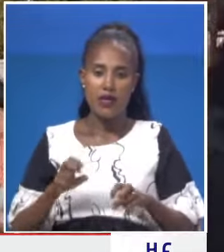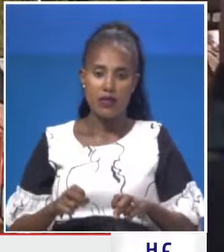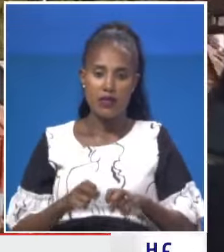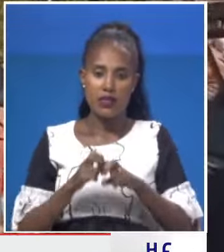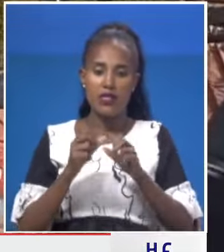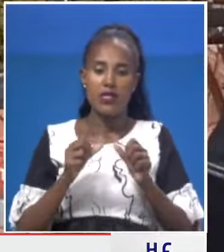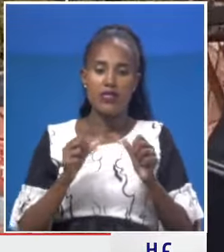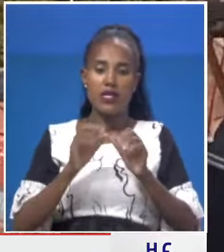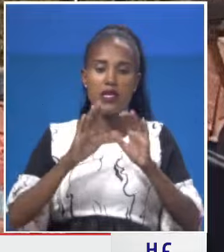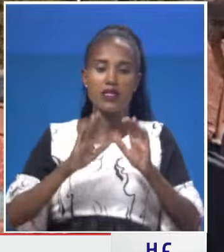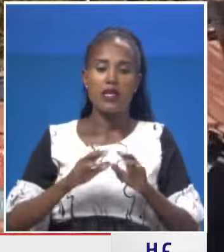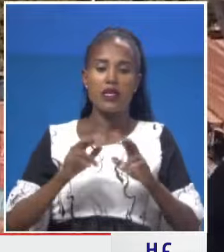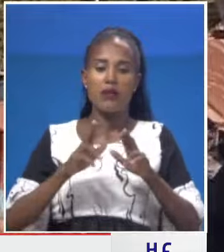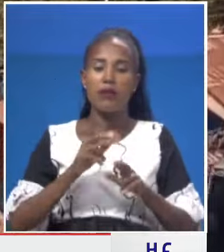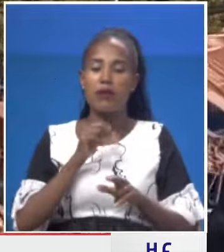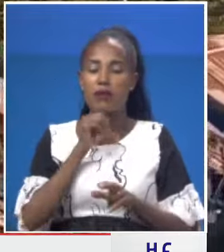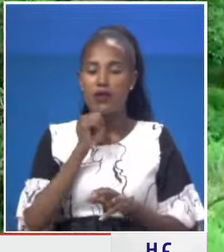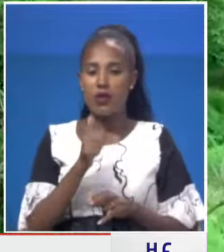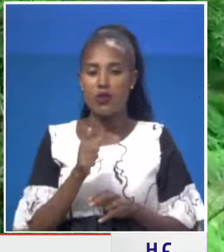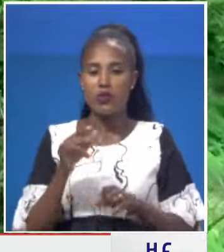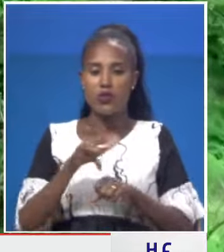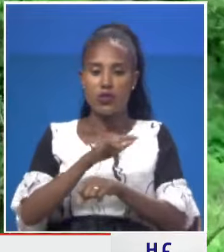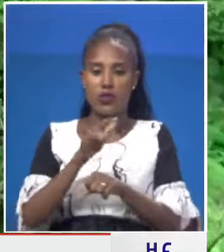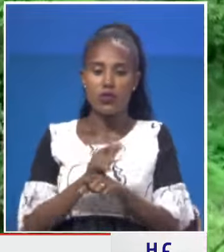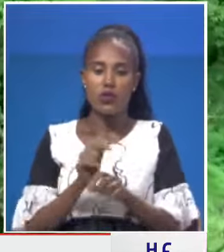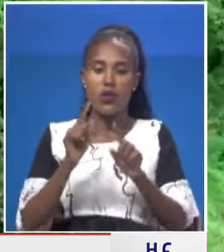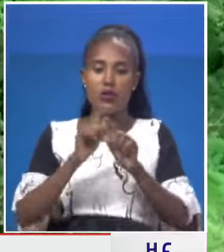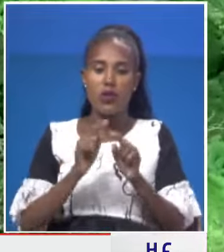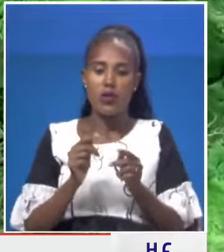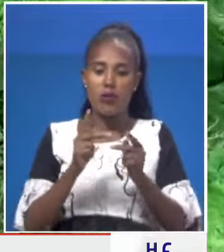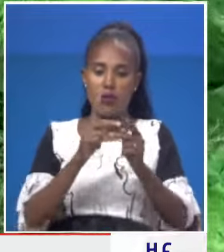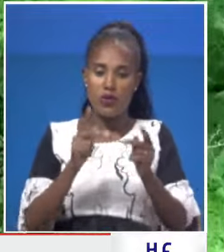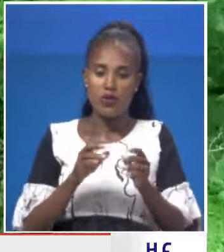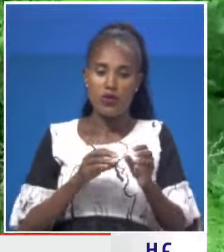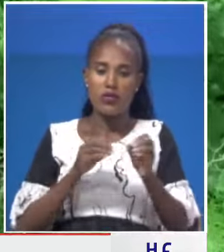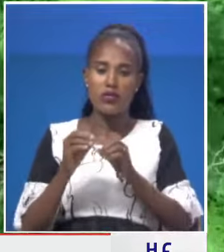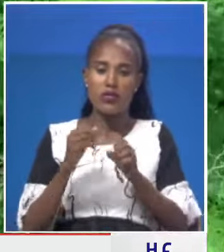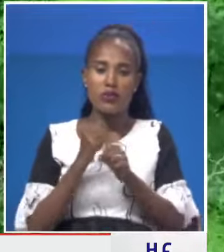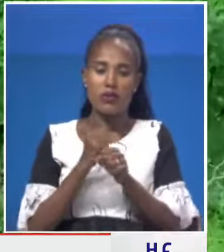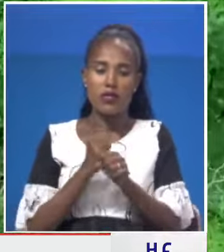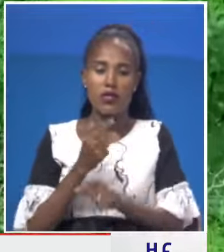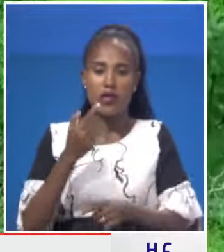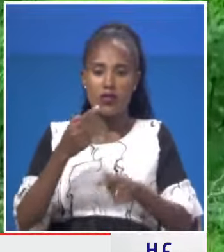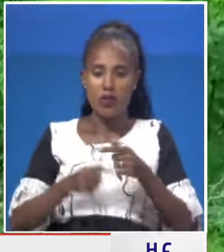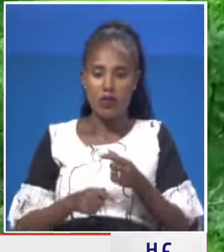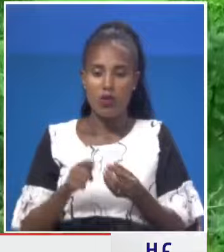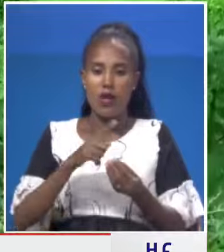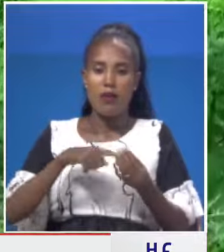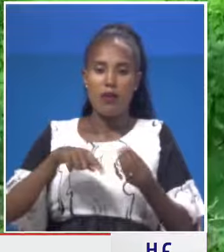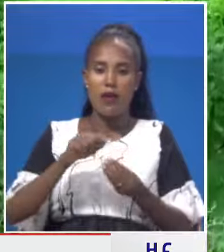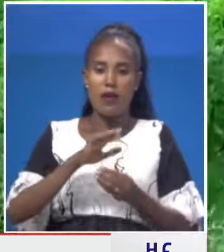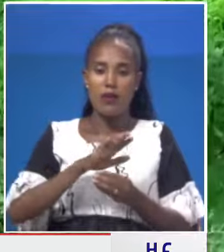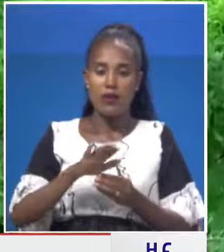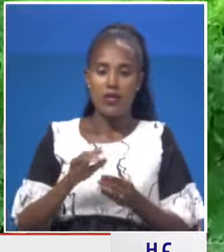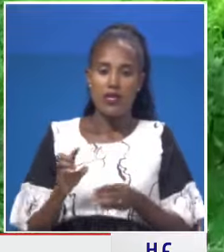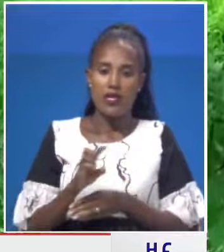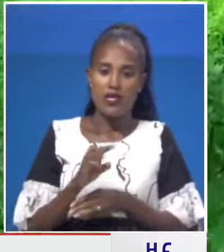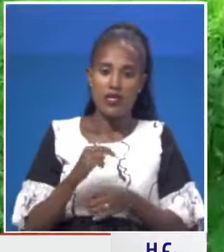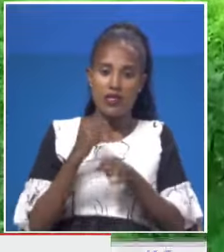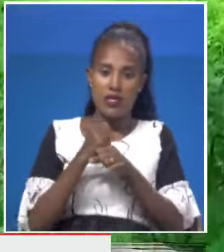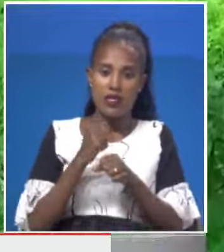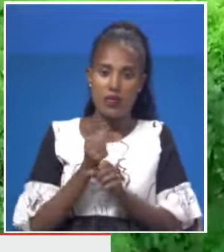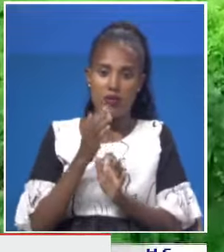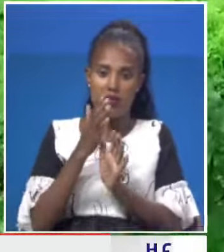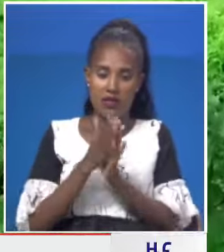ዘላቂ ሰላም ባለመረጋገጡ ዜጎች ወደ ተለያየ አካባቢዎች ተንቀሳቅሰው መስራት አልቻሉም። በአካባቢያቸውም የለት ተለት ስራዎችን